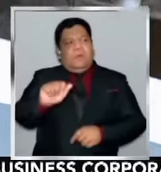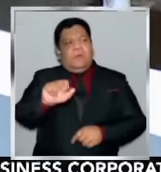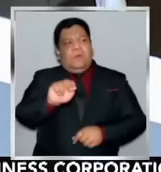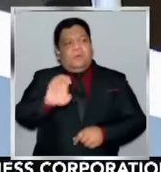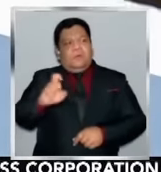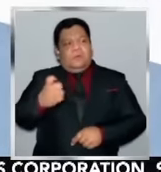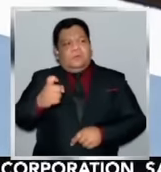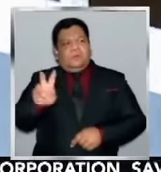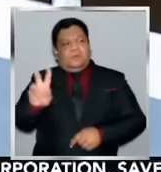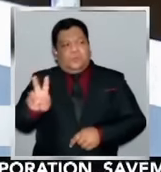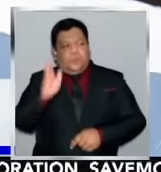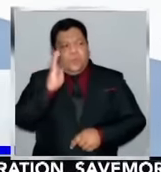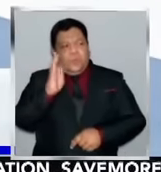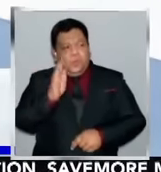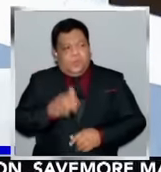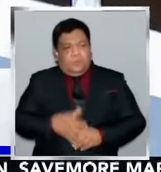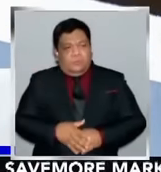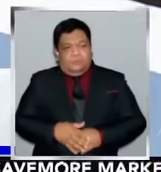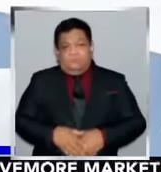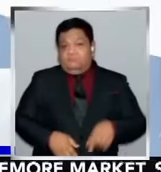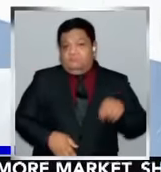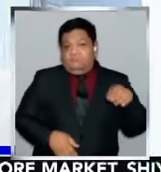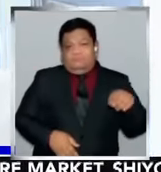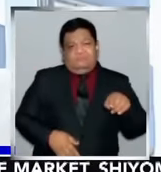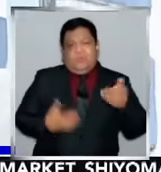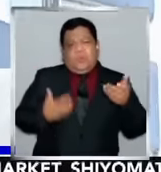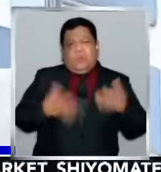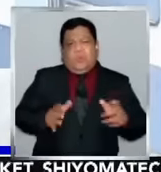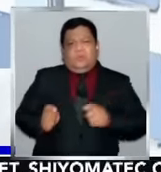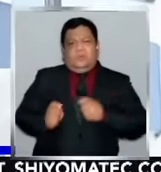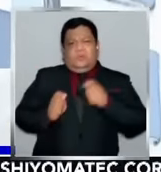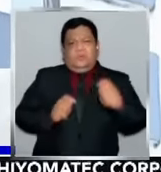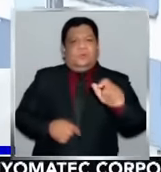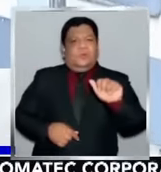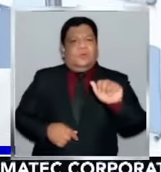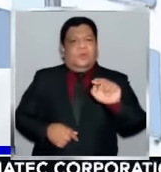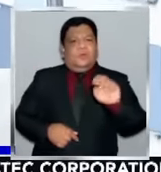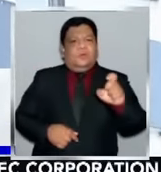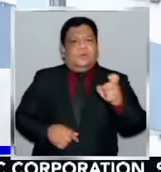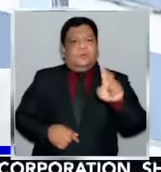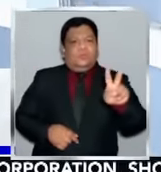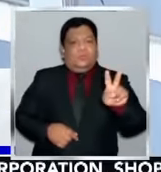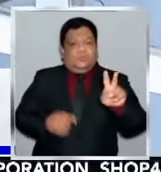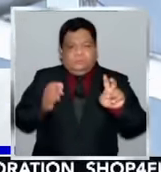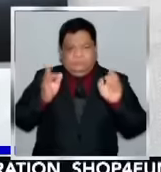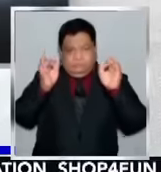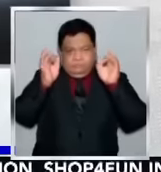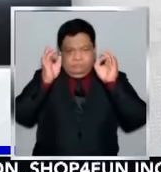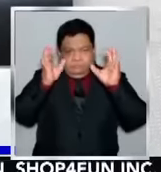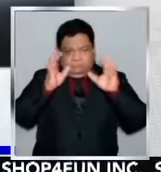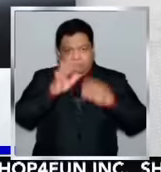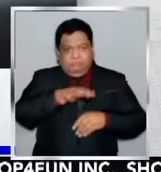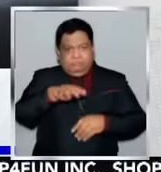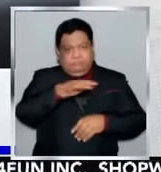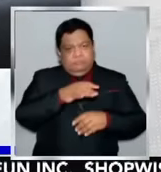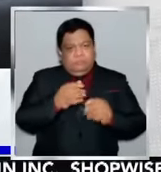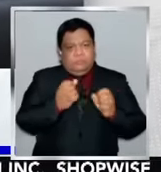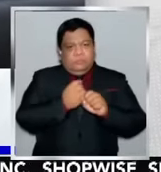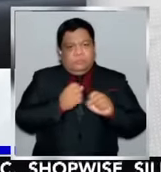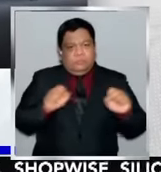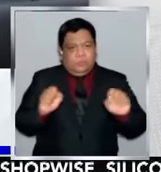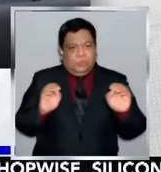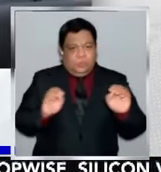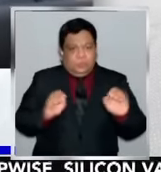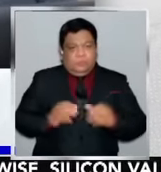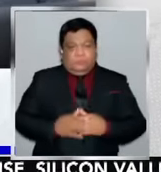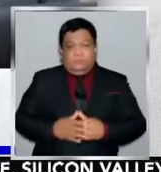Ayaw ni Espinosa na mailipat siya sa Annex 2 dahil security risk daw ang facility na ito. Pinasinungalingan naman ng kampo ng